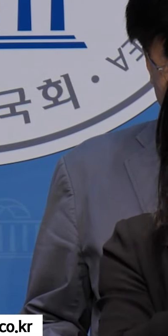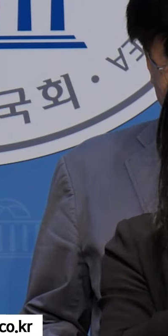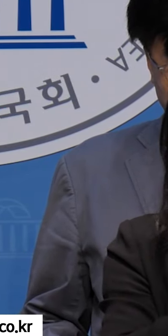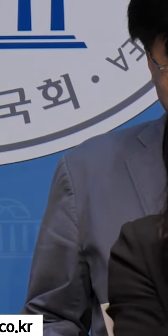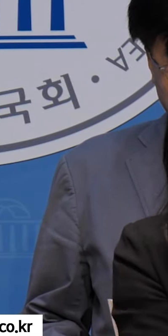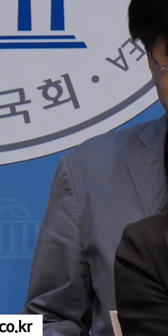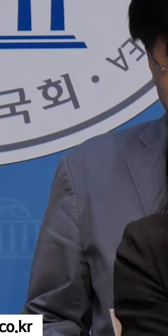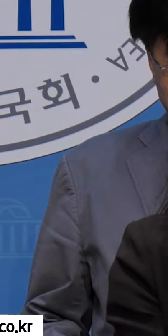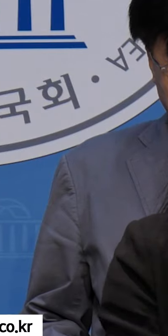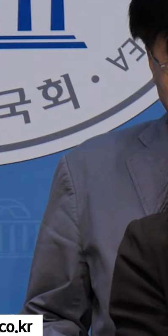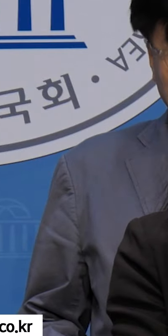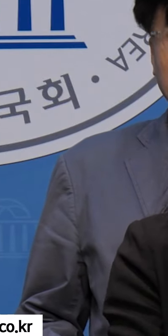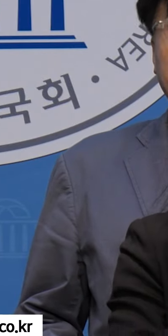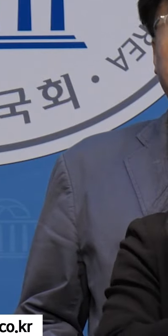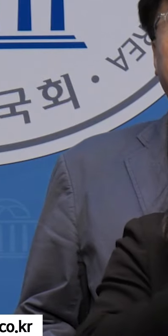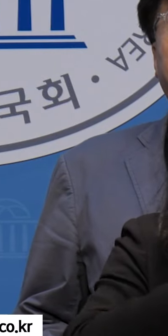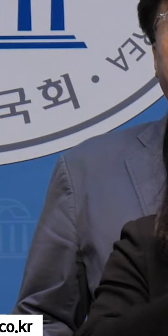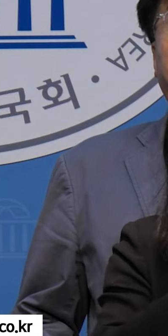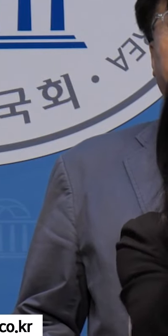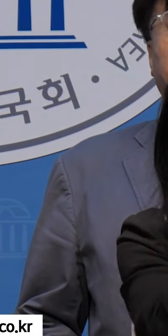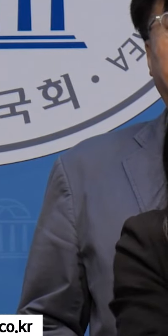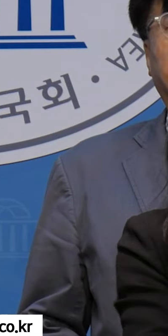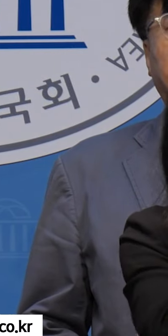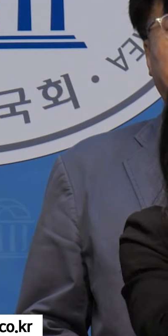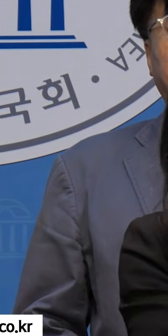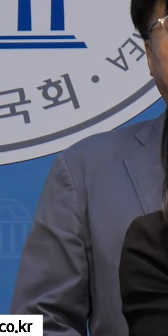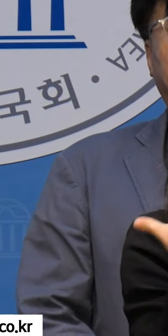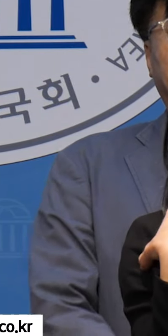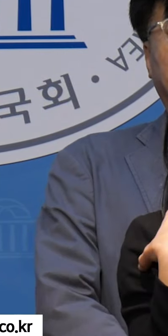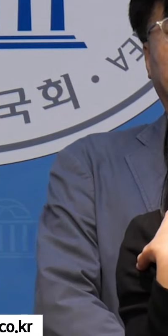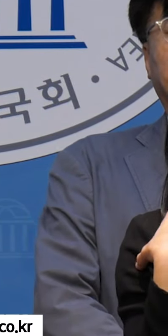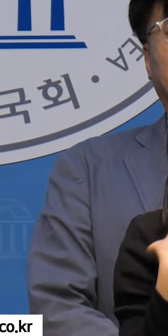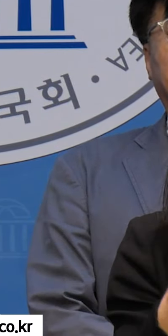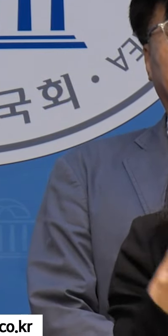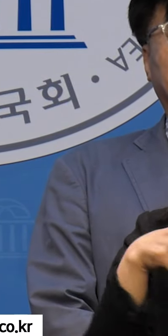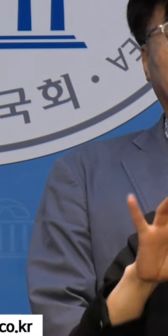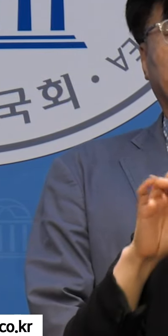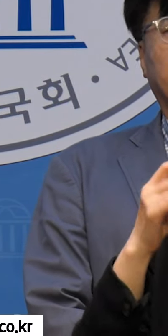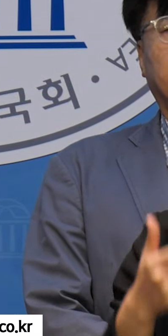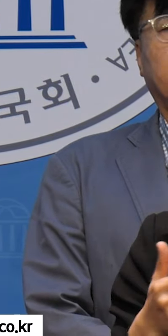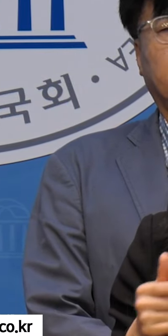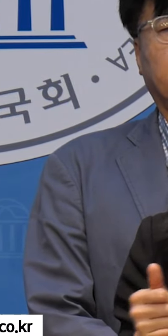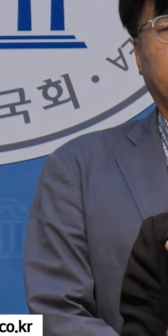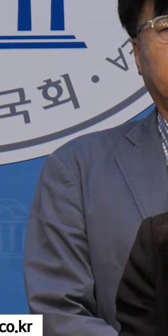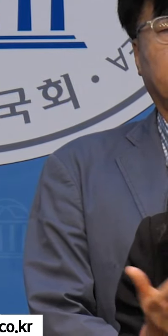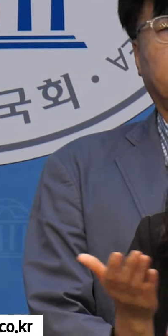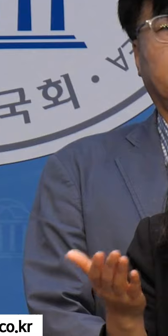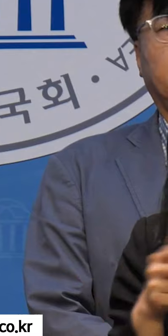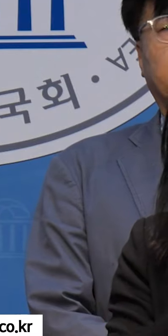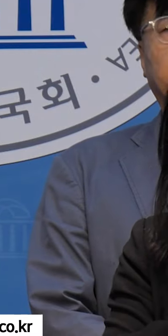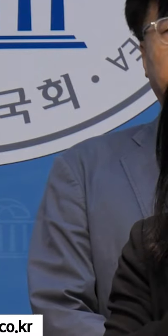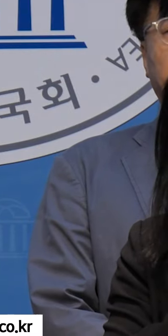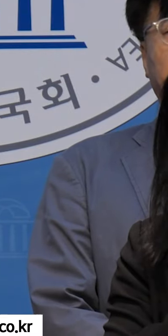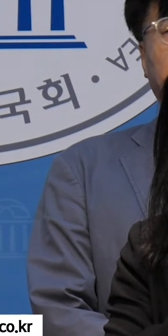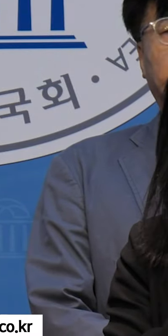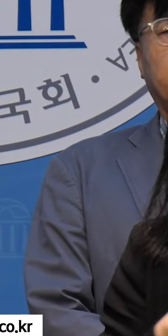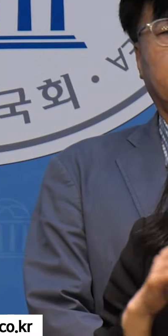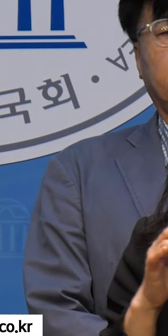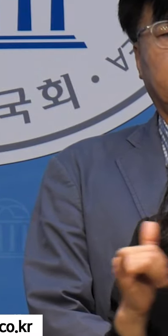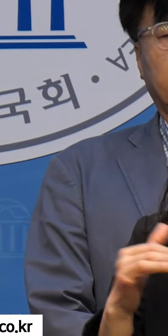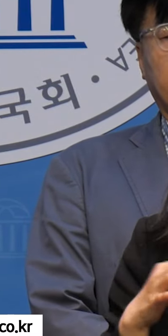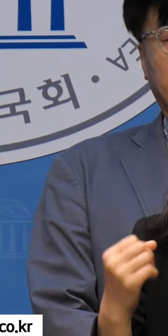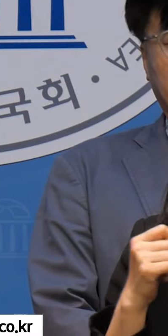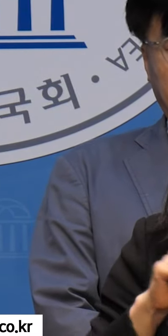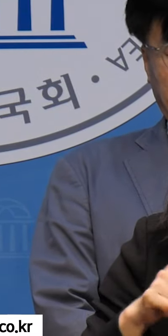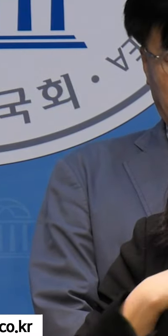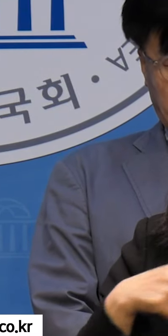안에 지방자치 관련 위원장을 맡고 있습니다. 또 우리 이성근 의원께서도 국민의힘의 지방자치위원장을 맡고